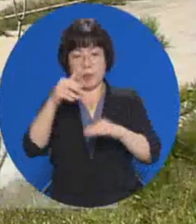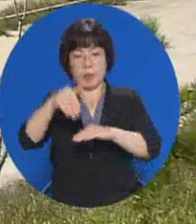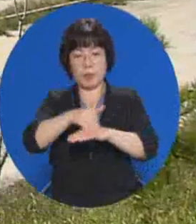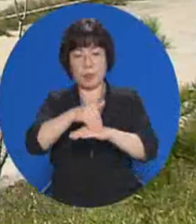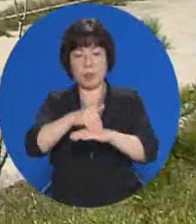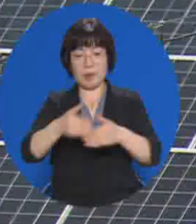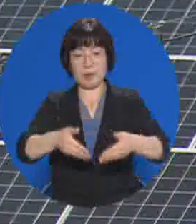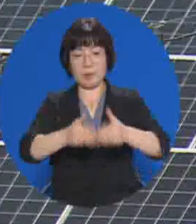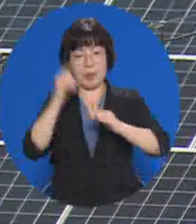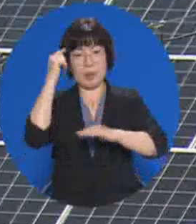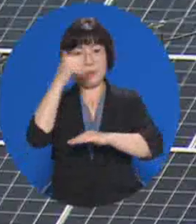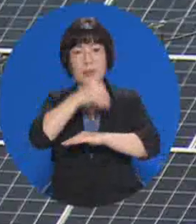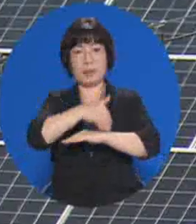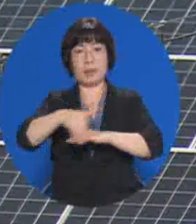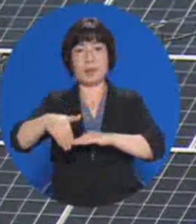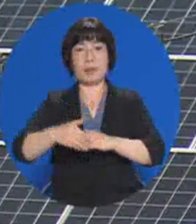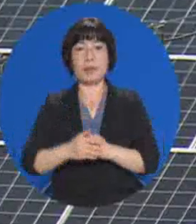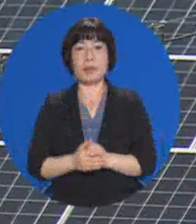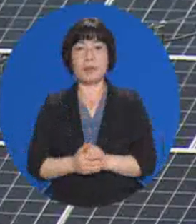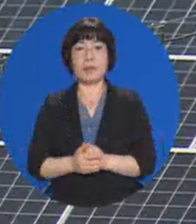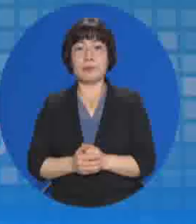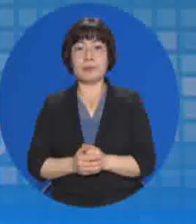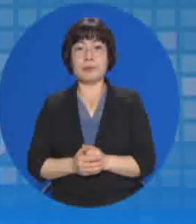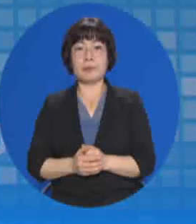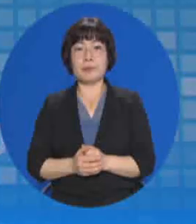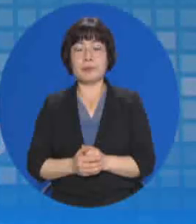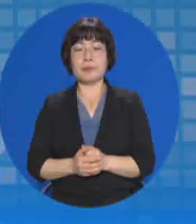종합계획을 세울 예정입니다.